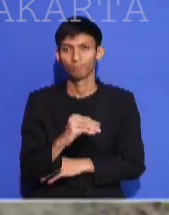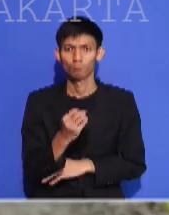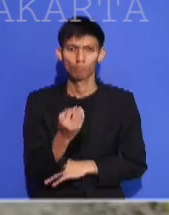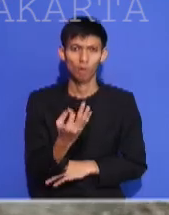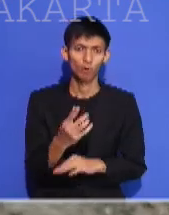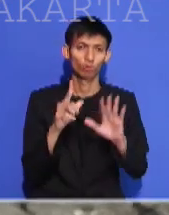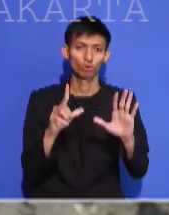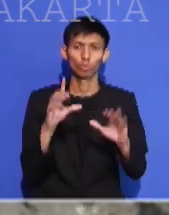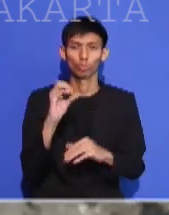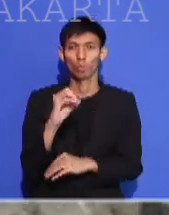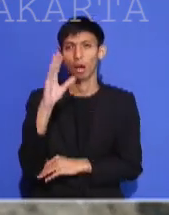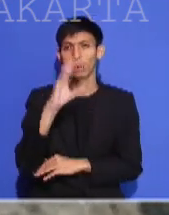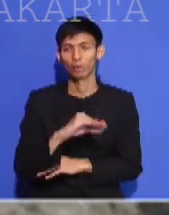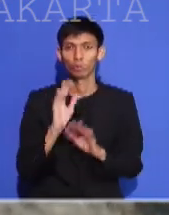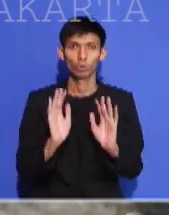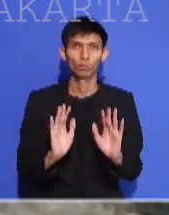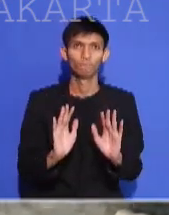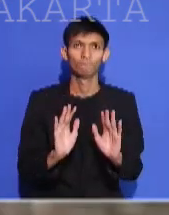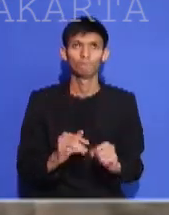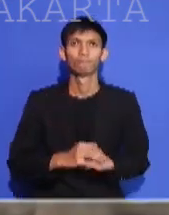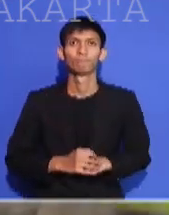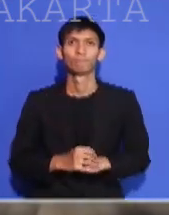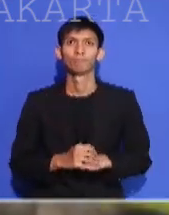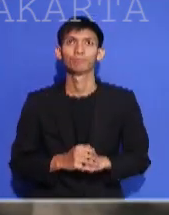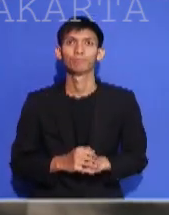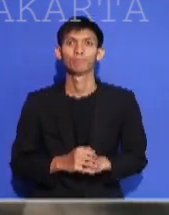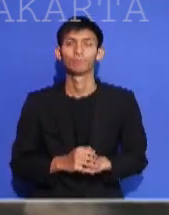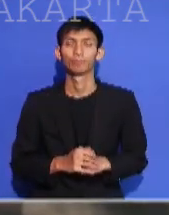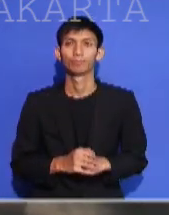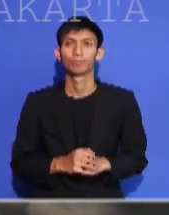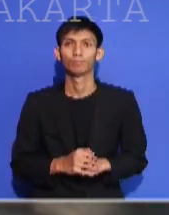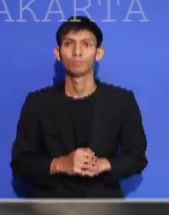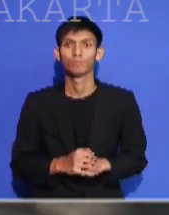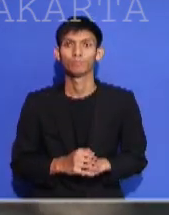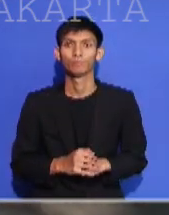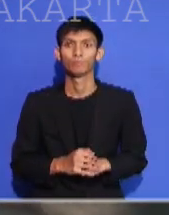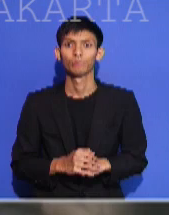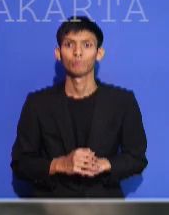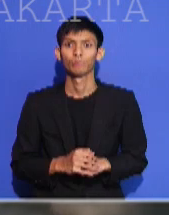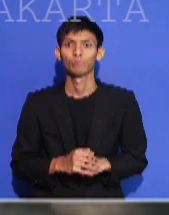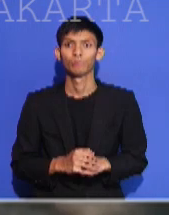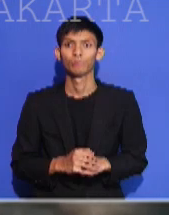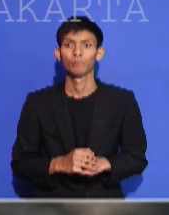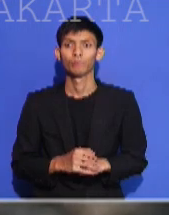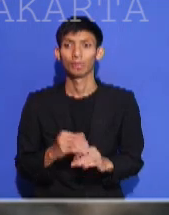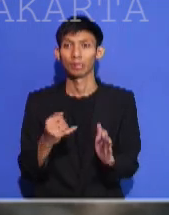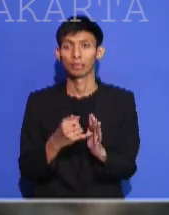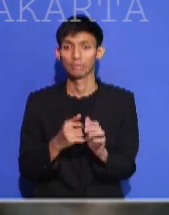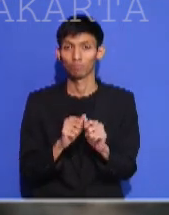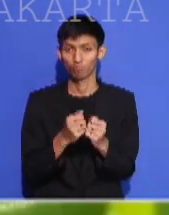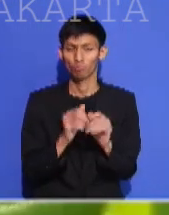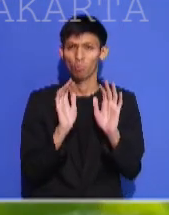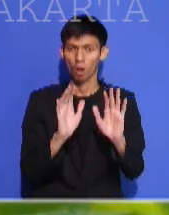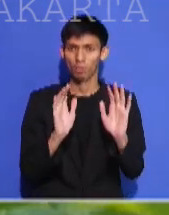kemawon. Setunggal wit kacang super saged ngancik 3 iji kacang, menawi kacang jawi biasa namung